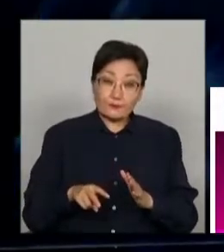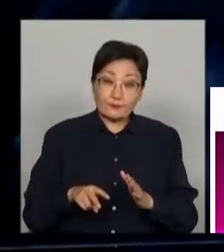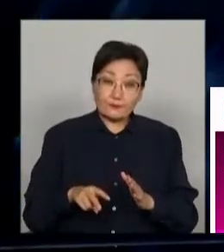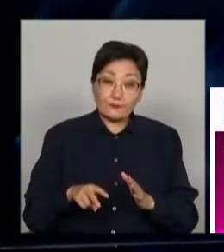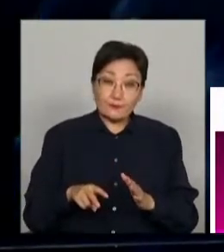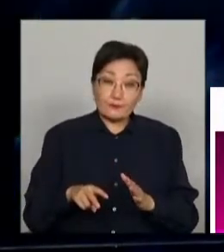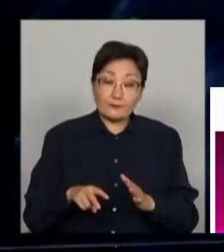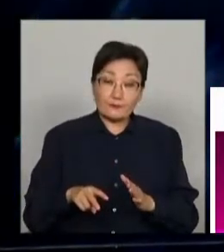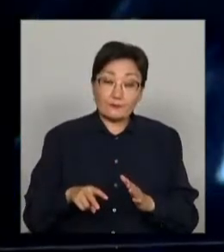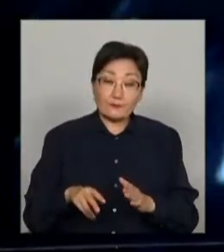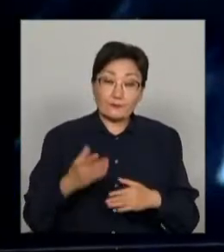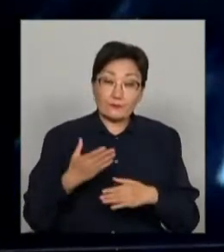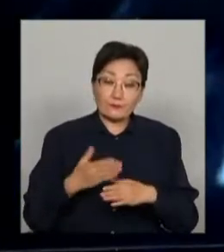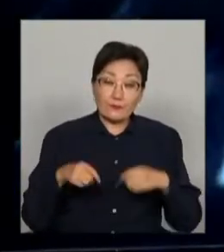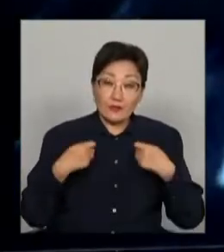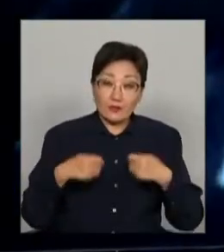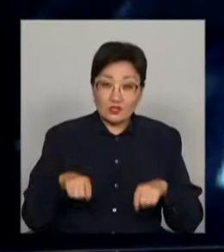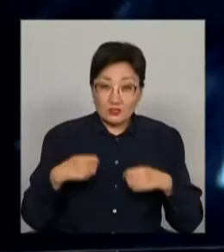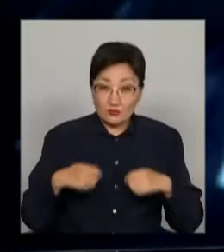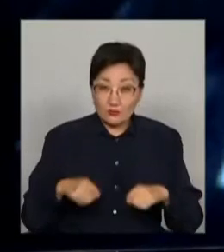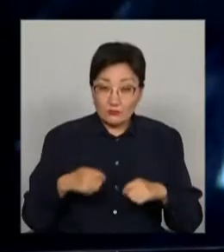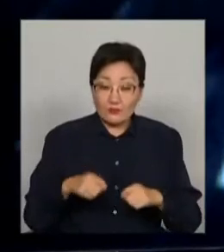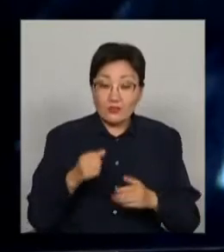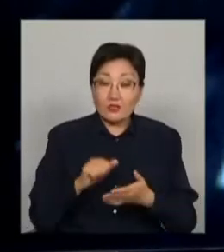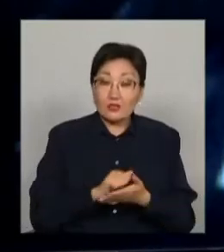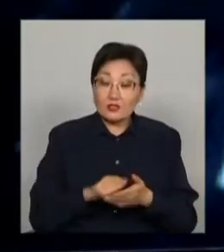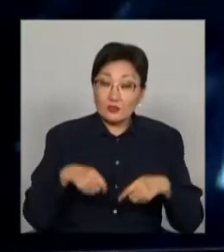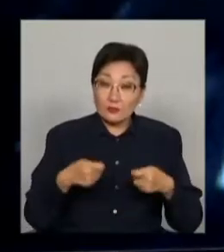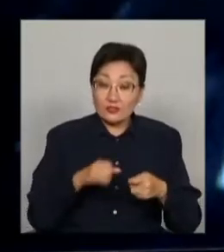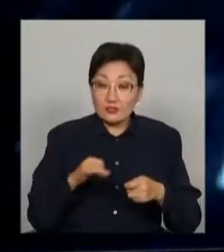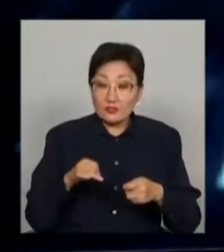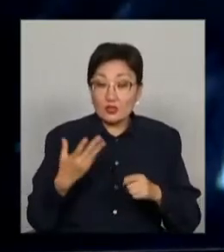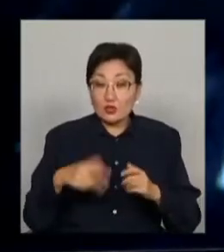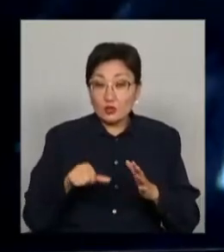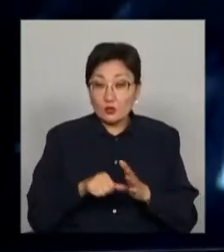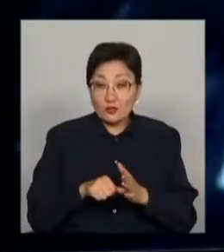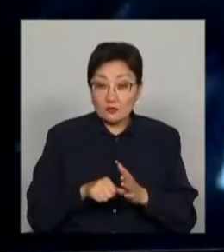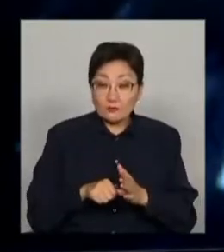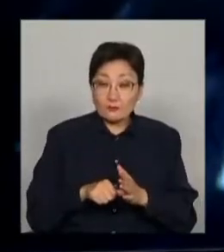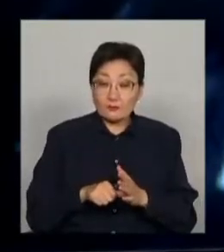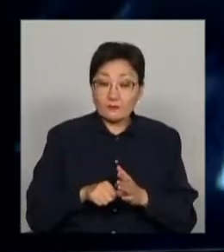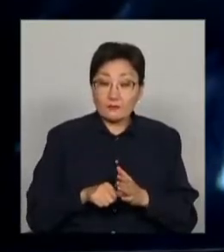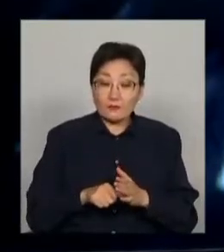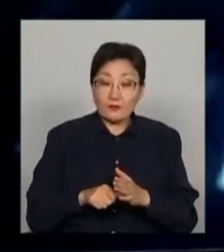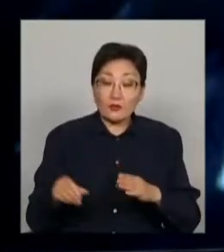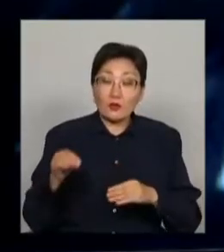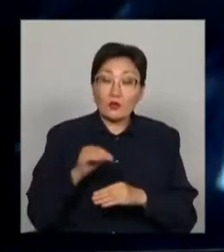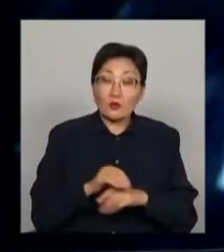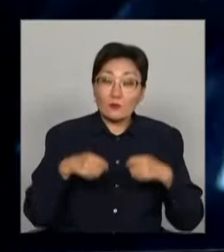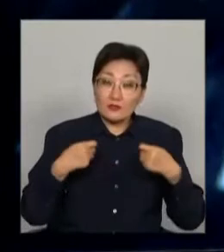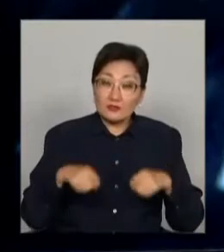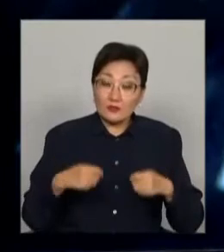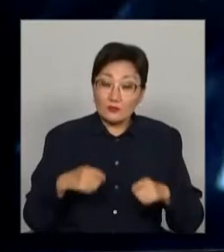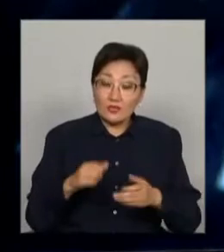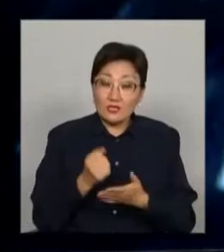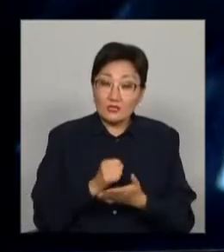бөлшек сауда саттықтағы лицензиялар берілді, және де 56 көтерме сауда саттықтағы